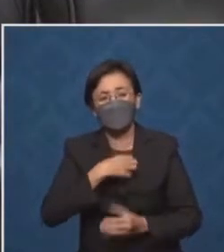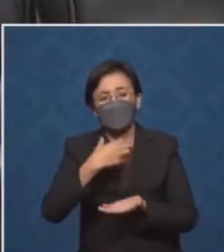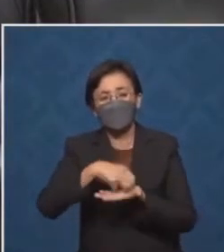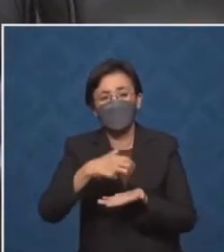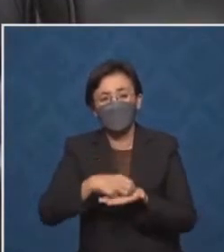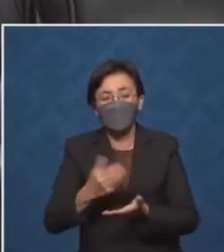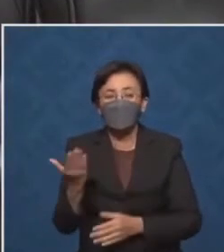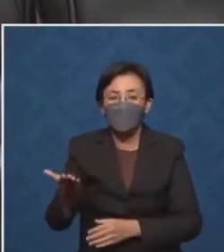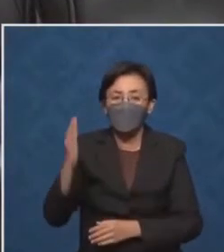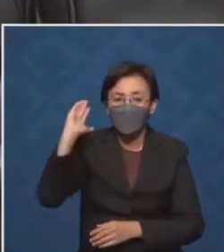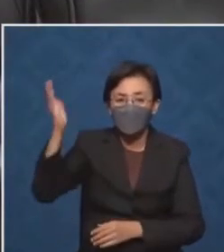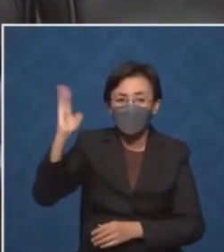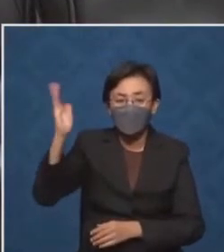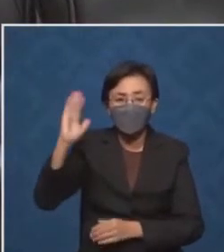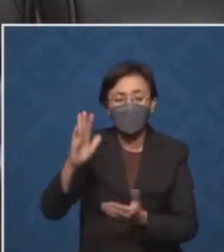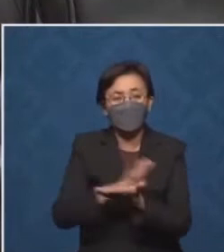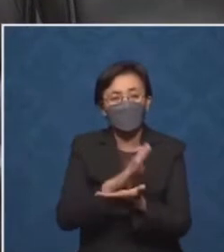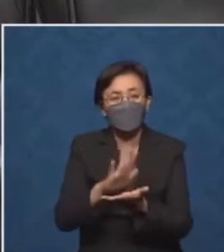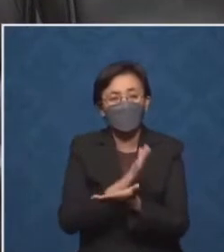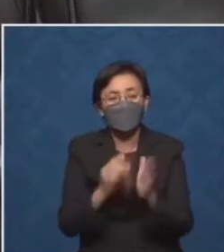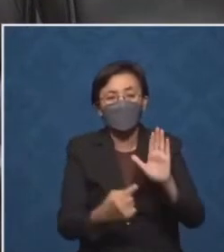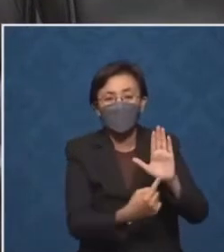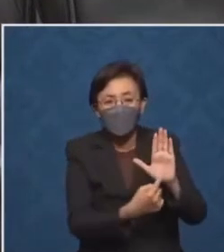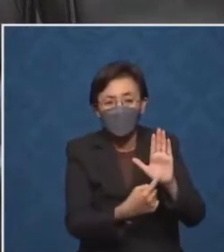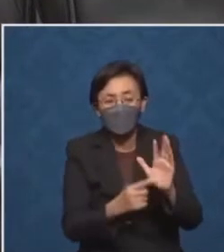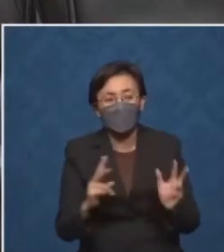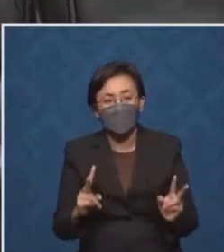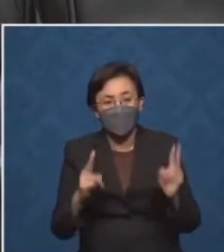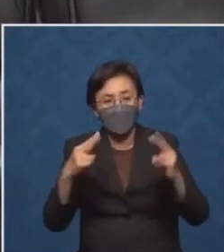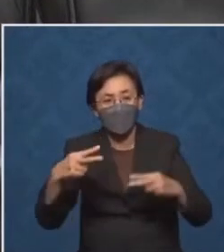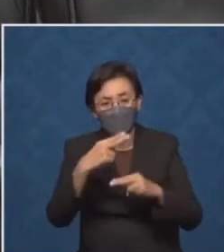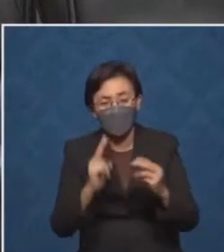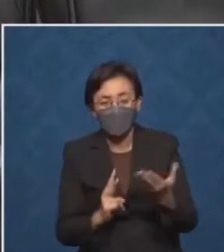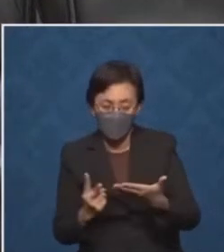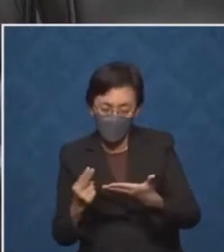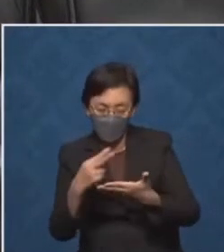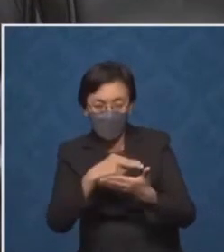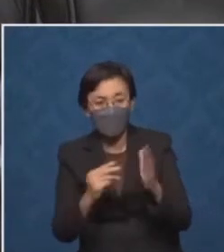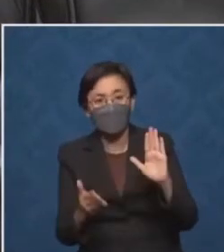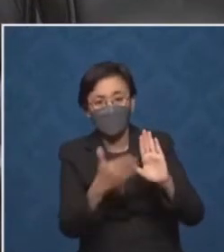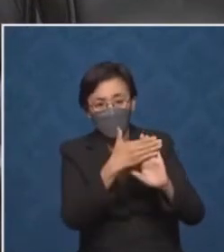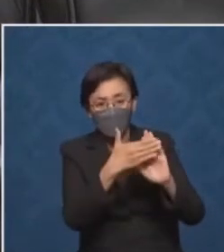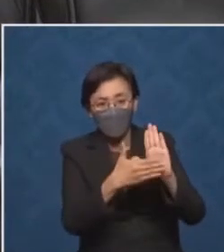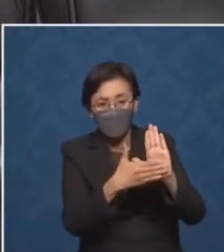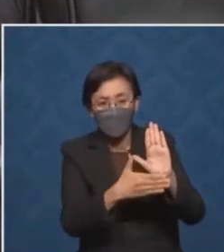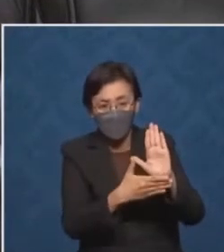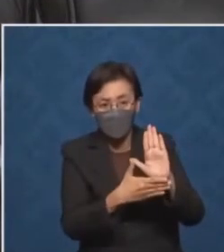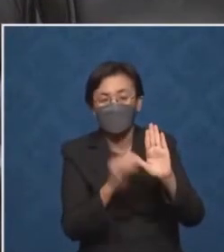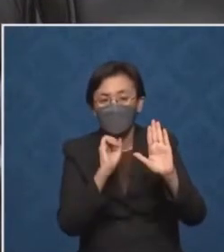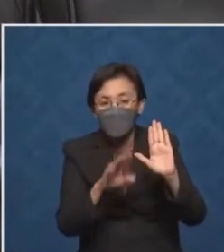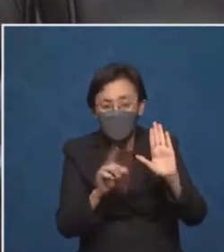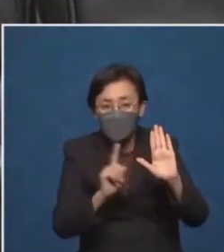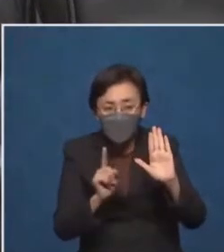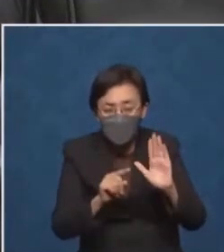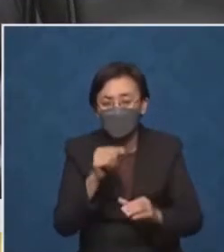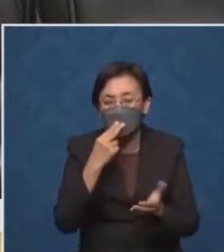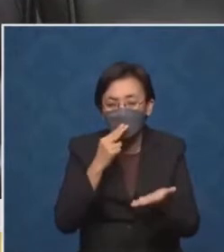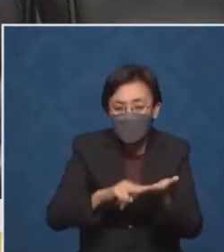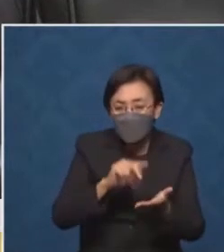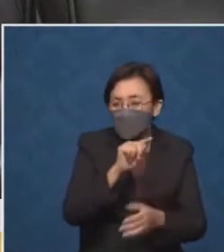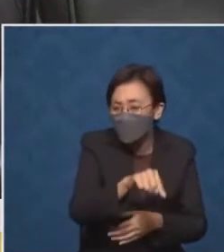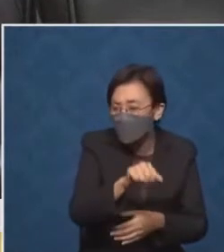ภสา skinny, milesำแมแล้อ้างว่าเป็นฬัสือจากทโ40ดี